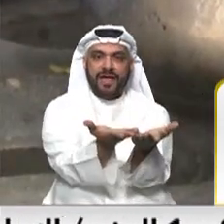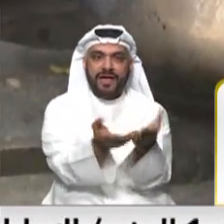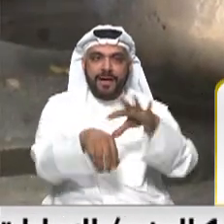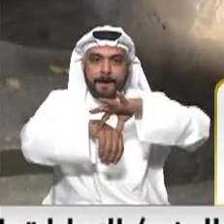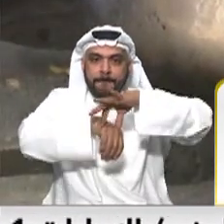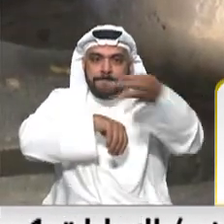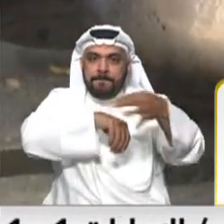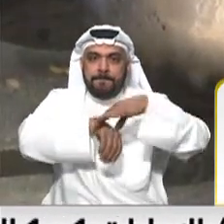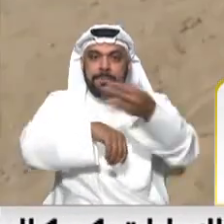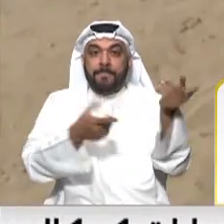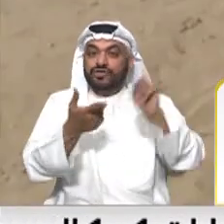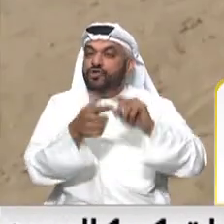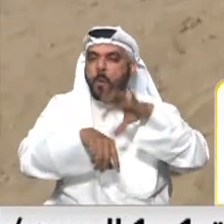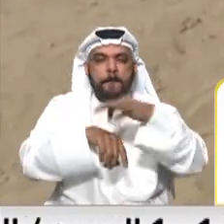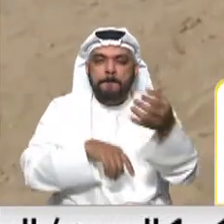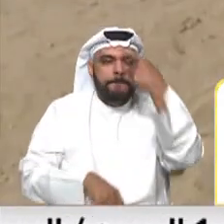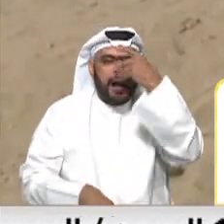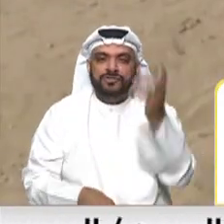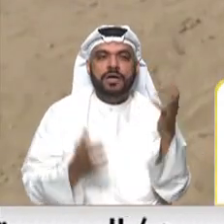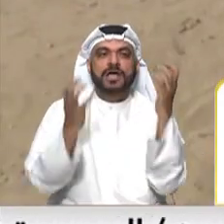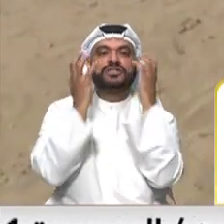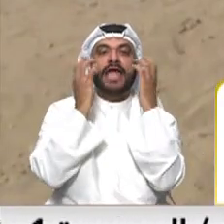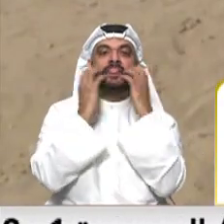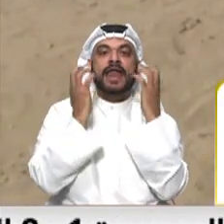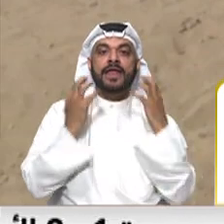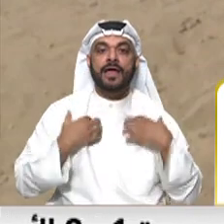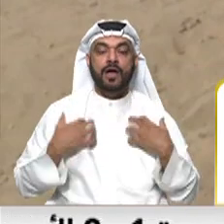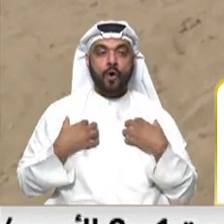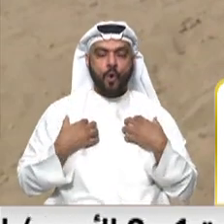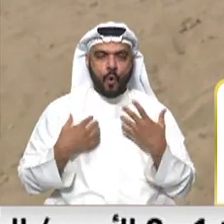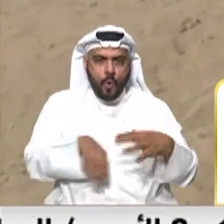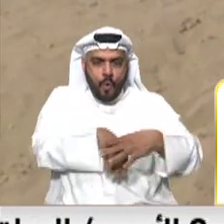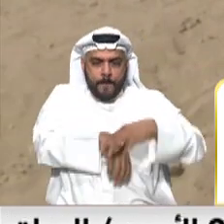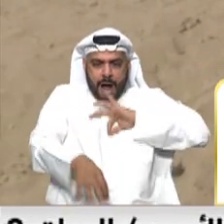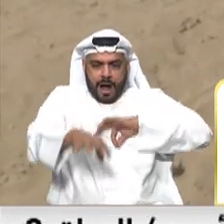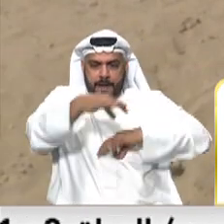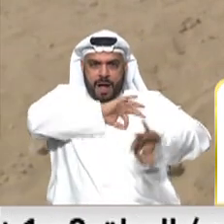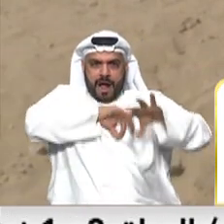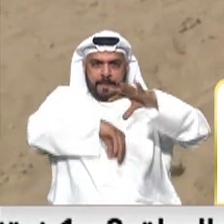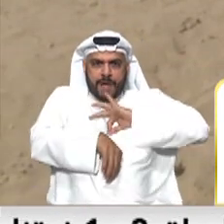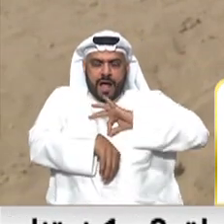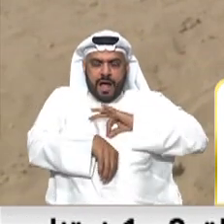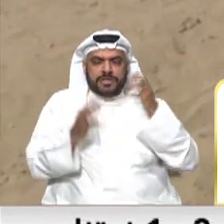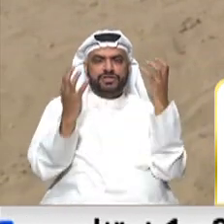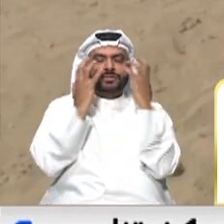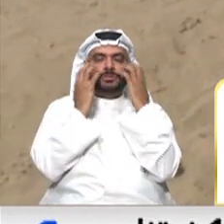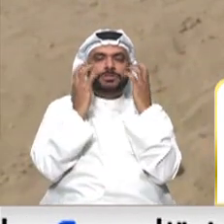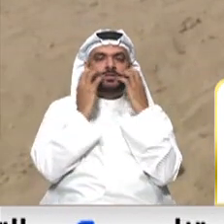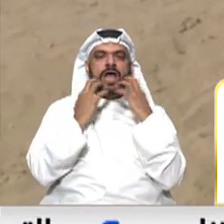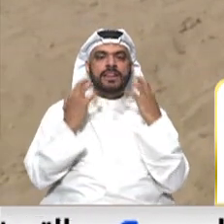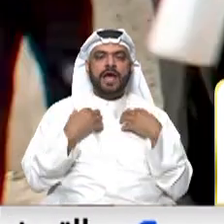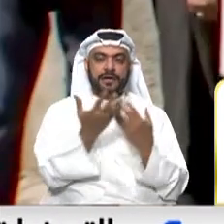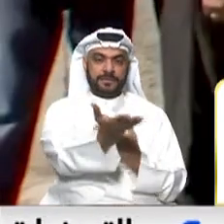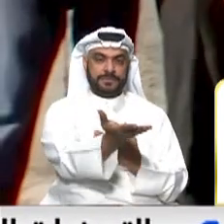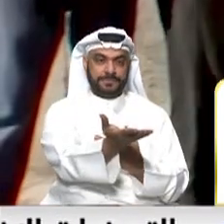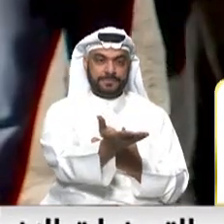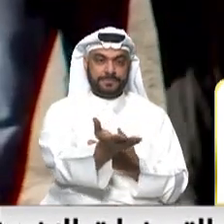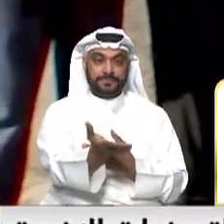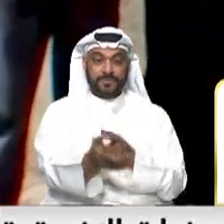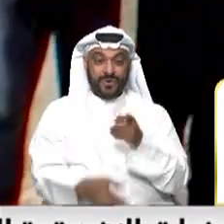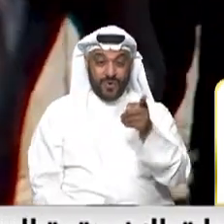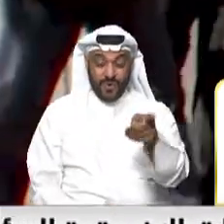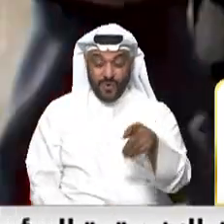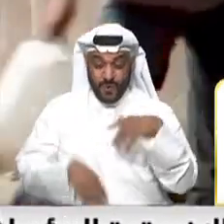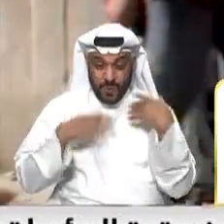بمرض الجدري، خاصة في جنوب القطاع الذي يعج بالخيام ومراكز الإيواء.